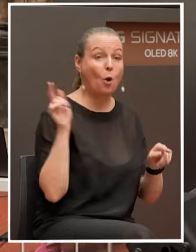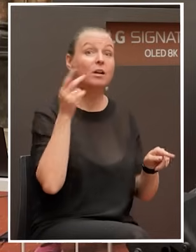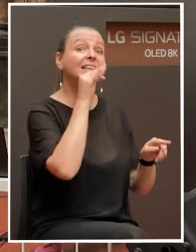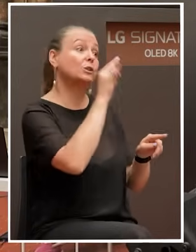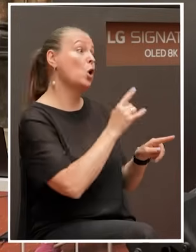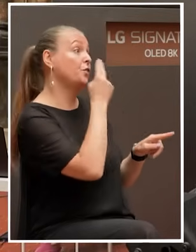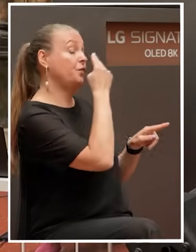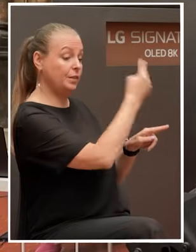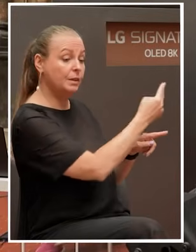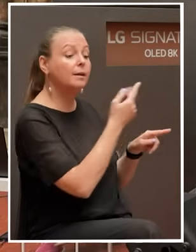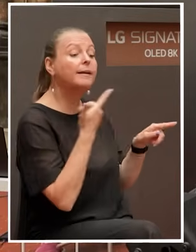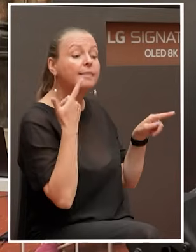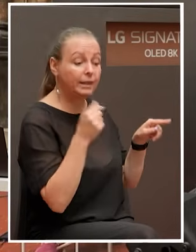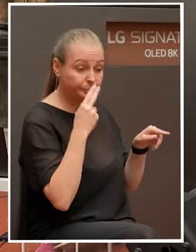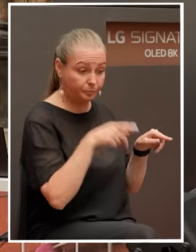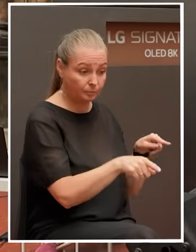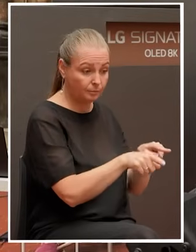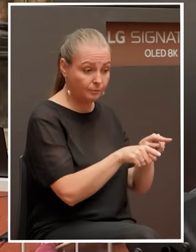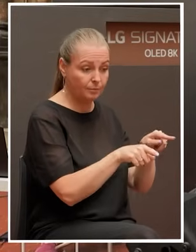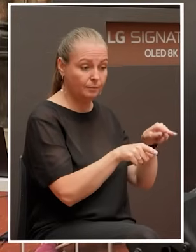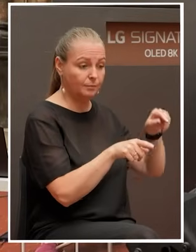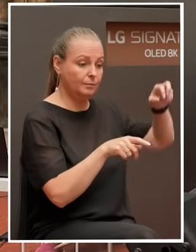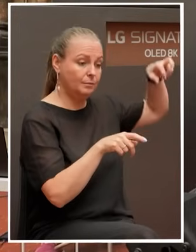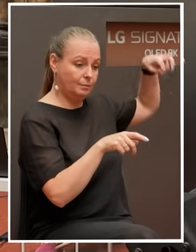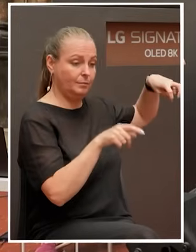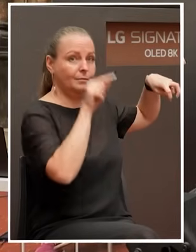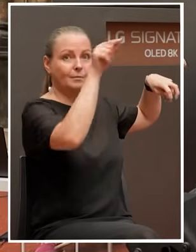если взять современную... Сетка улиц сохранилась, а